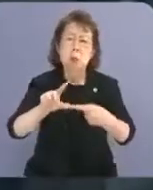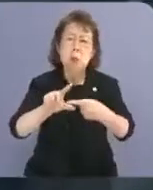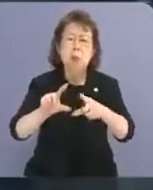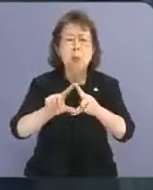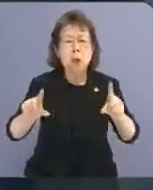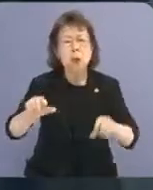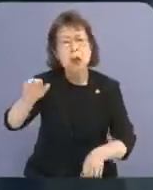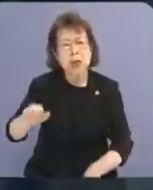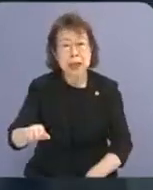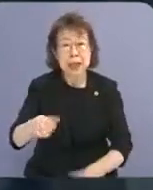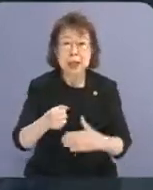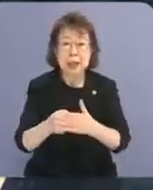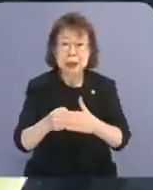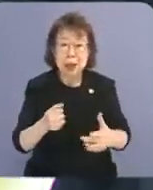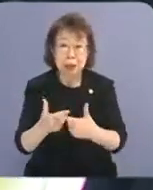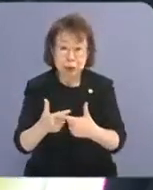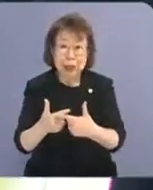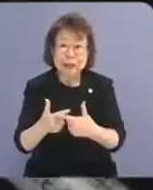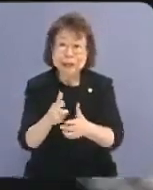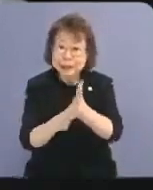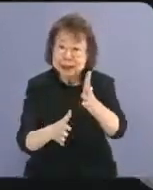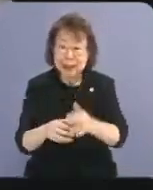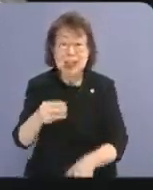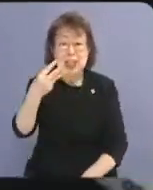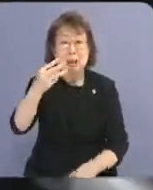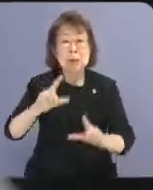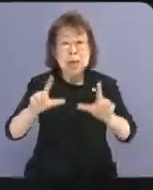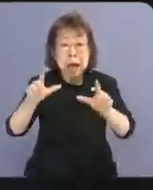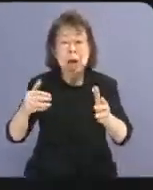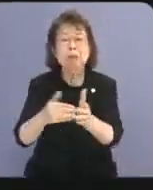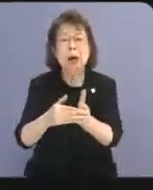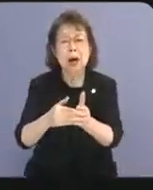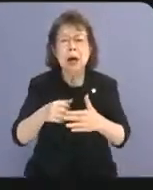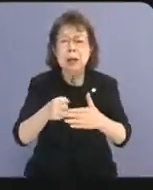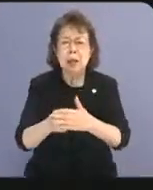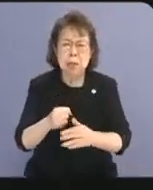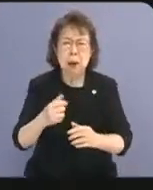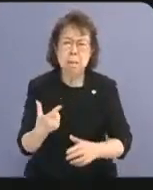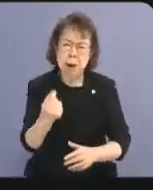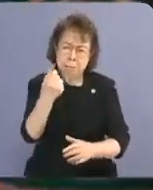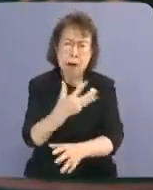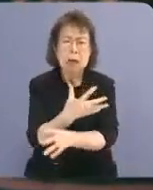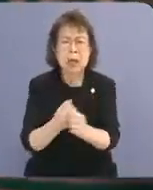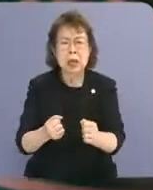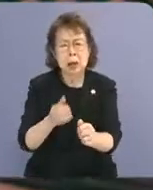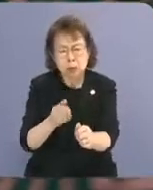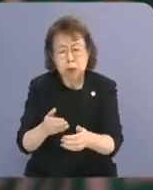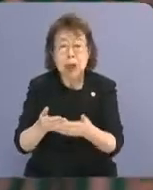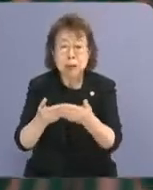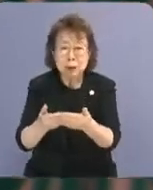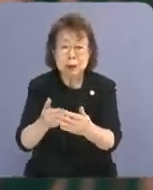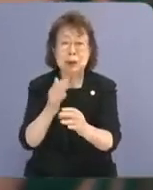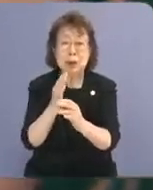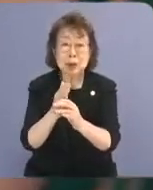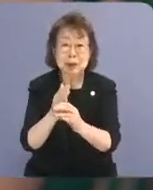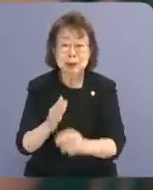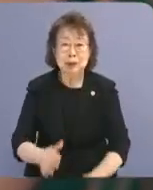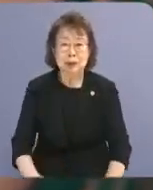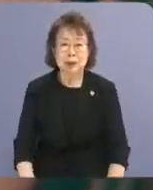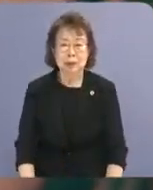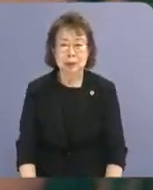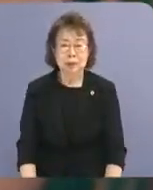만큼 부산시는 오는 3일 마감을 앞두고 접종 동참을 호소하고 있습니다 kbs 뉴스 2존